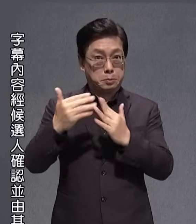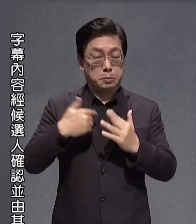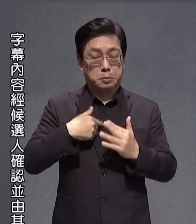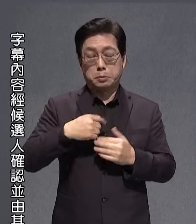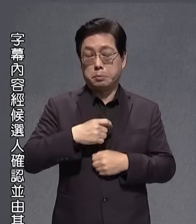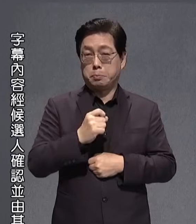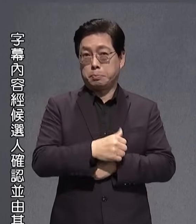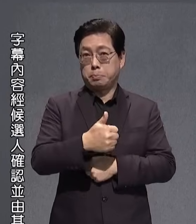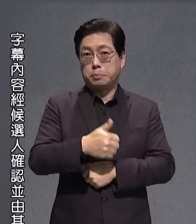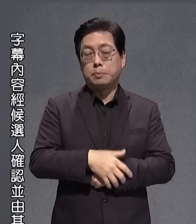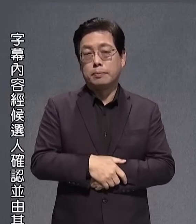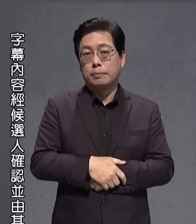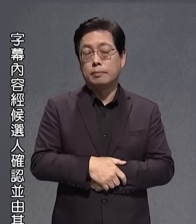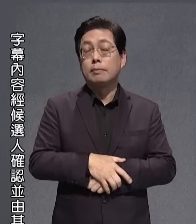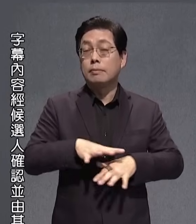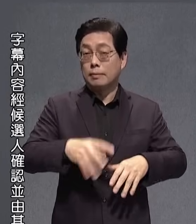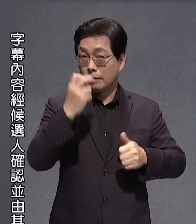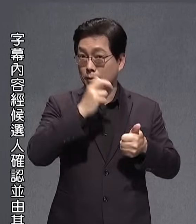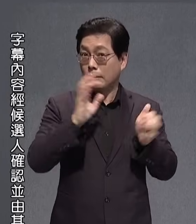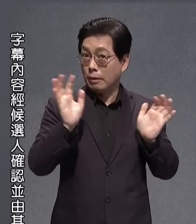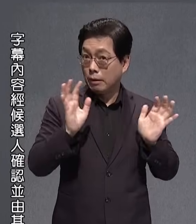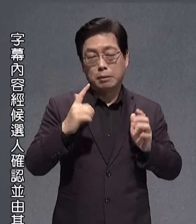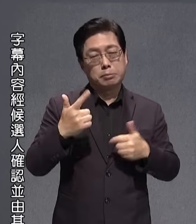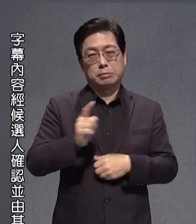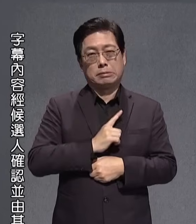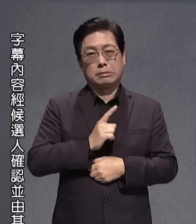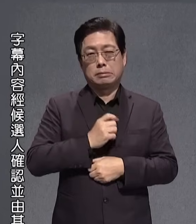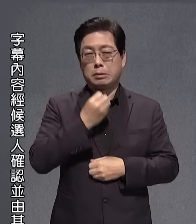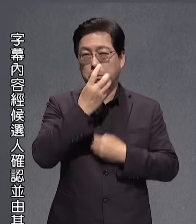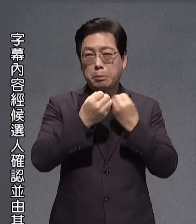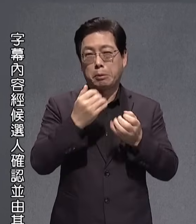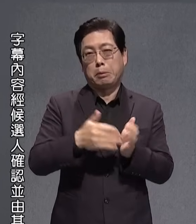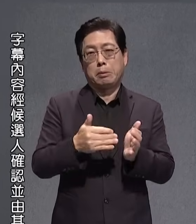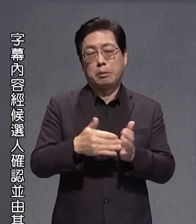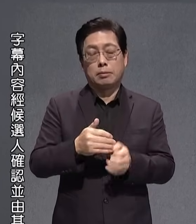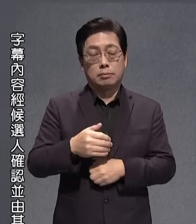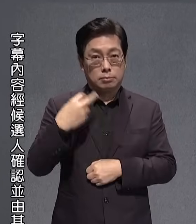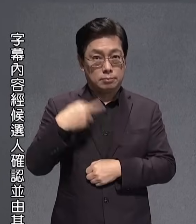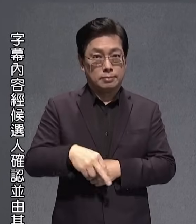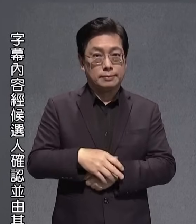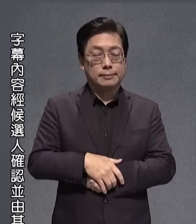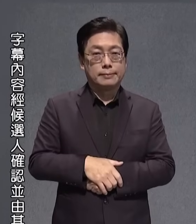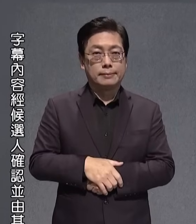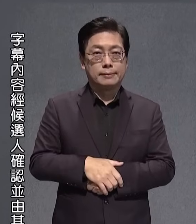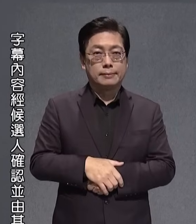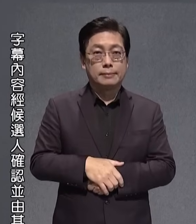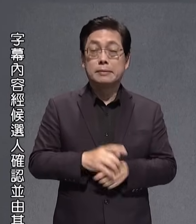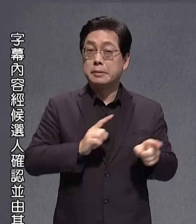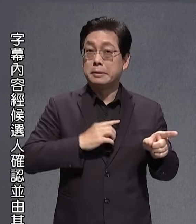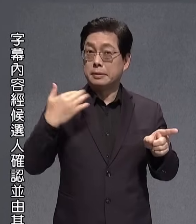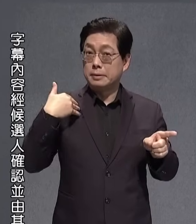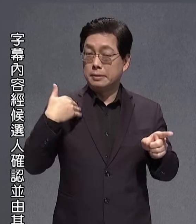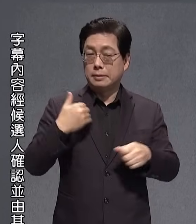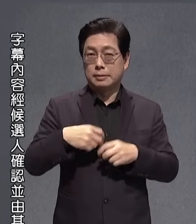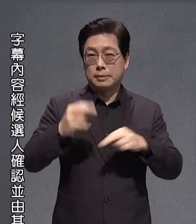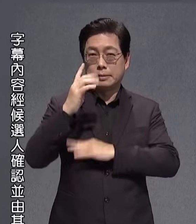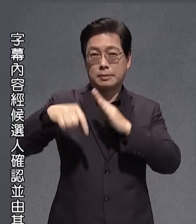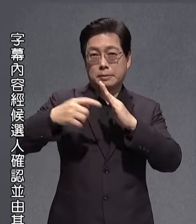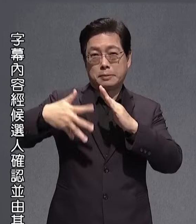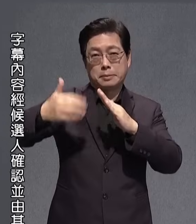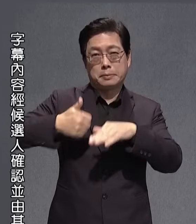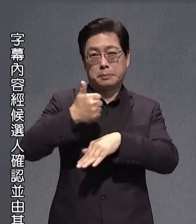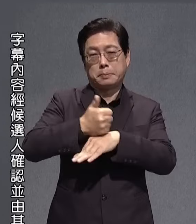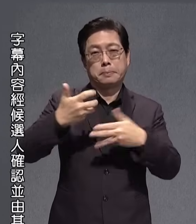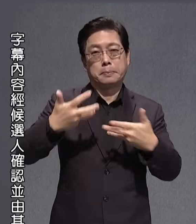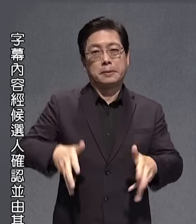多。照顾幼儿不是嘴巴喊一喊，尤其您也当过行政